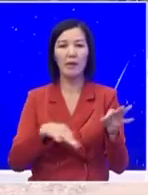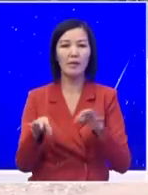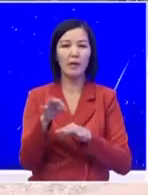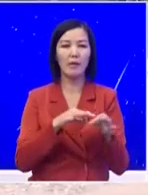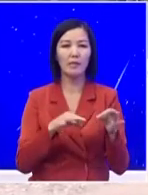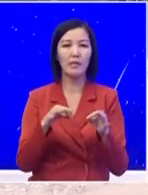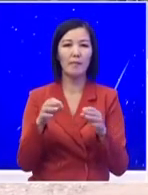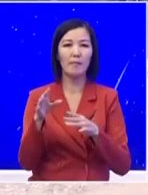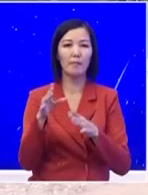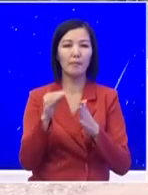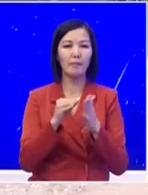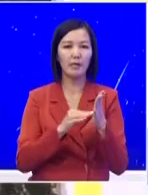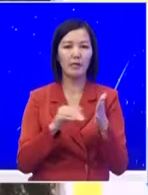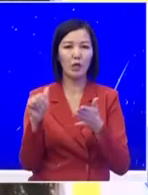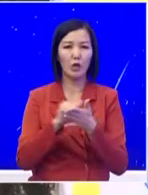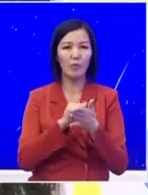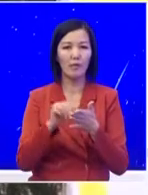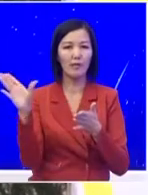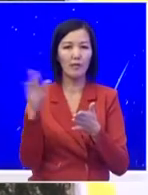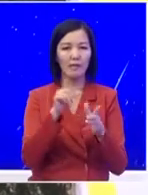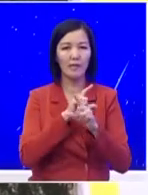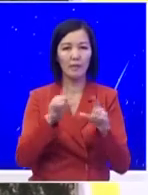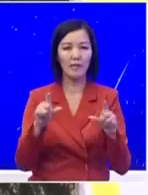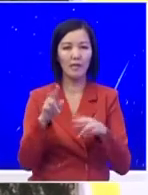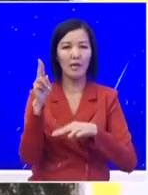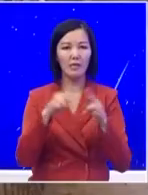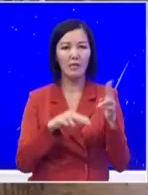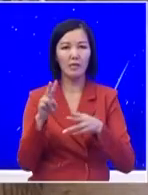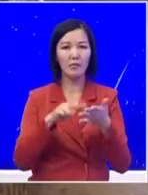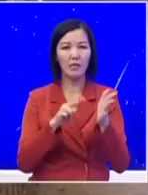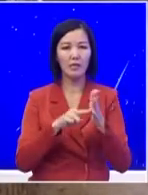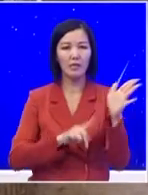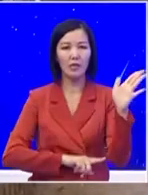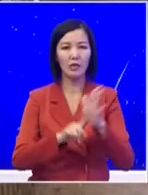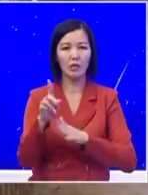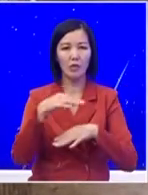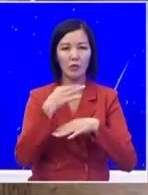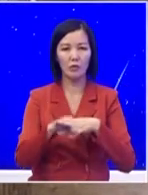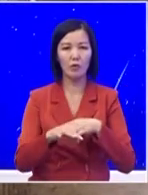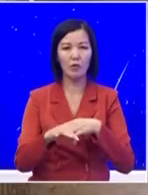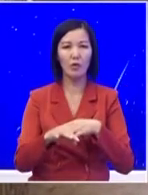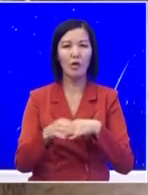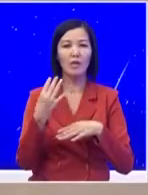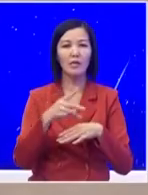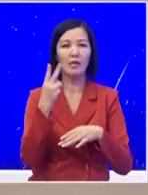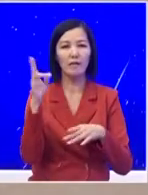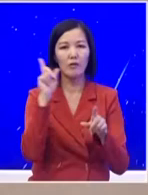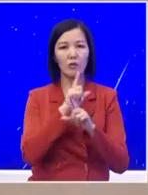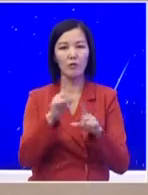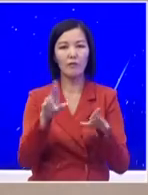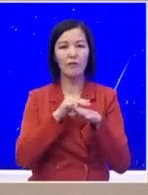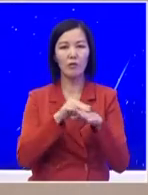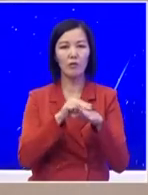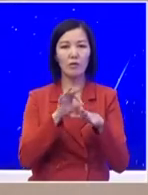время разрабатывается проектно-сметная документация на все объекты. Строительство планируется начать осенью. Кроме того, в 42 школах